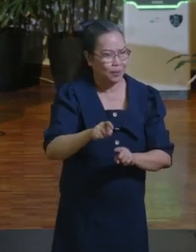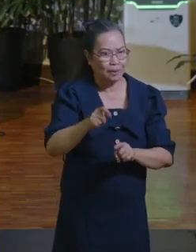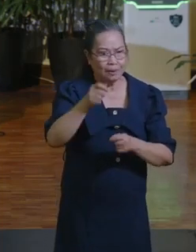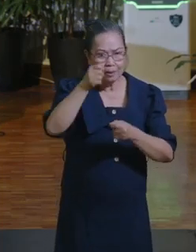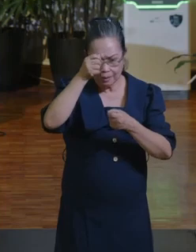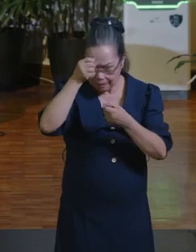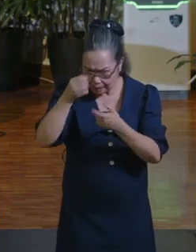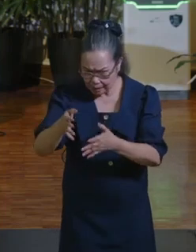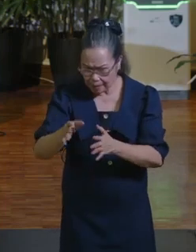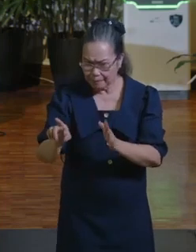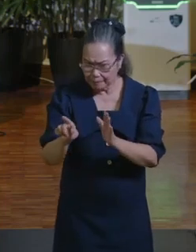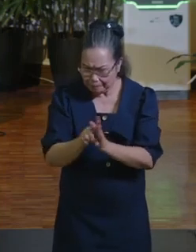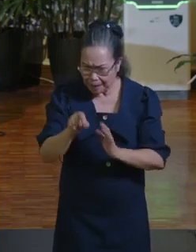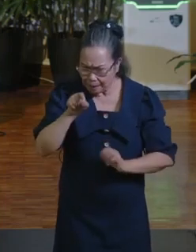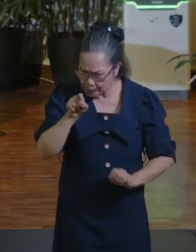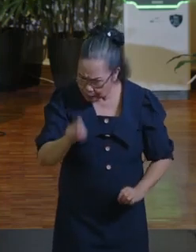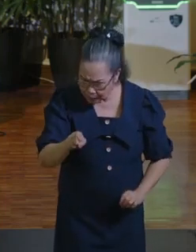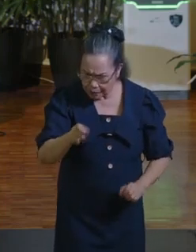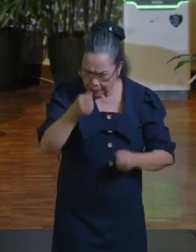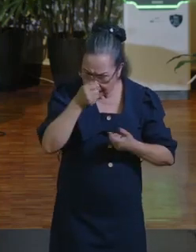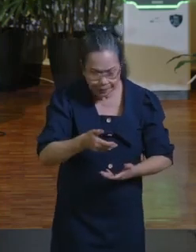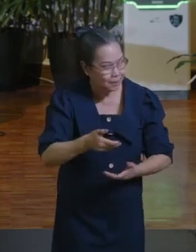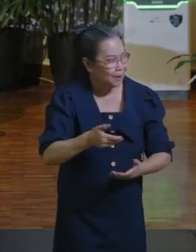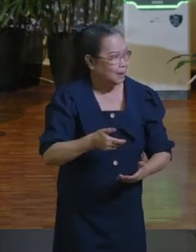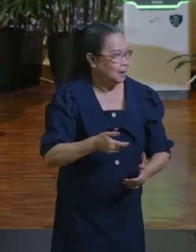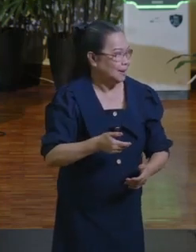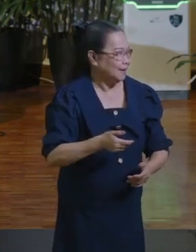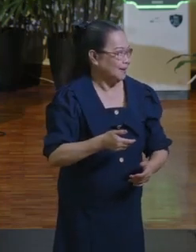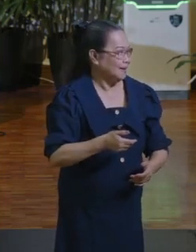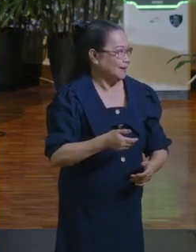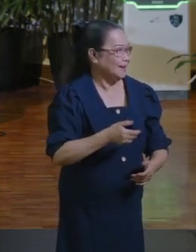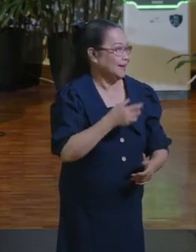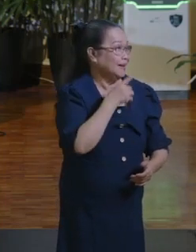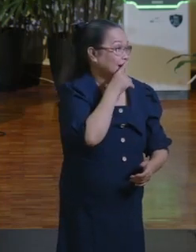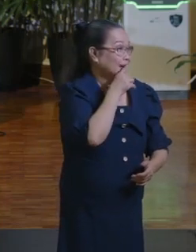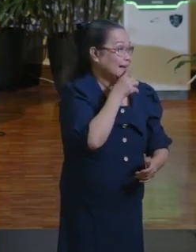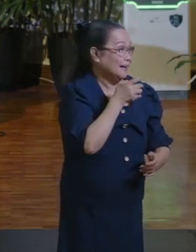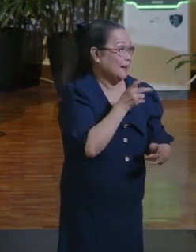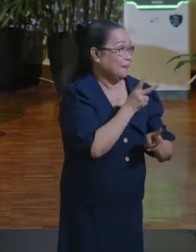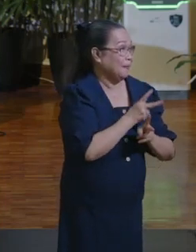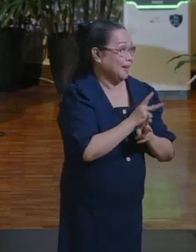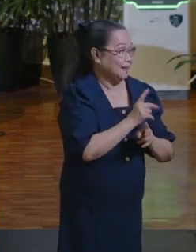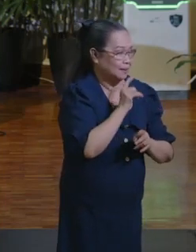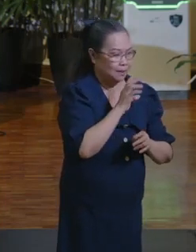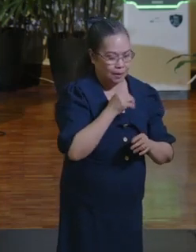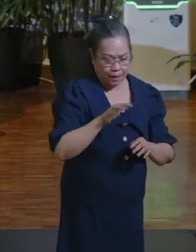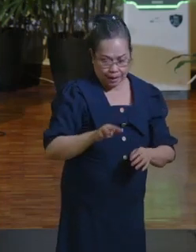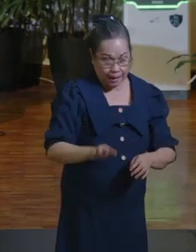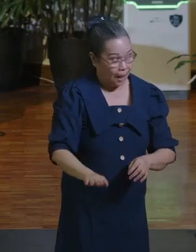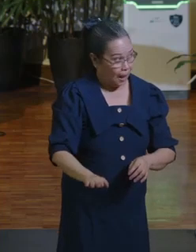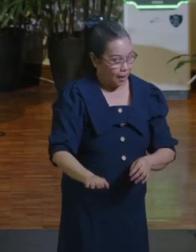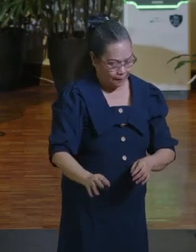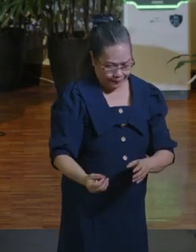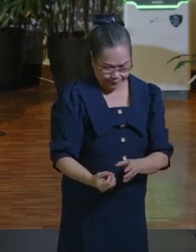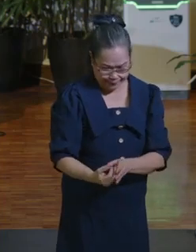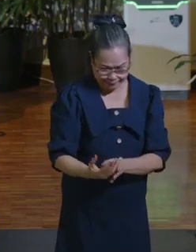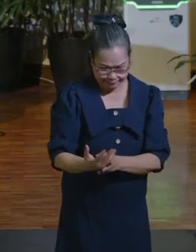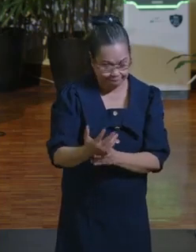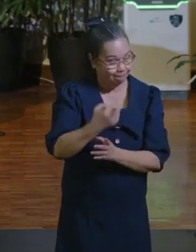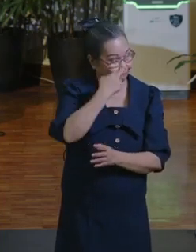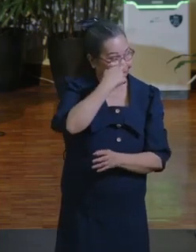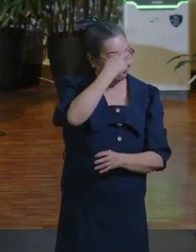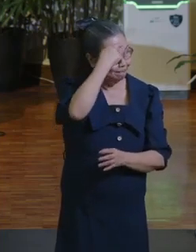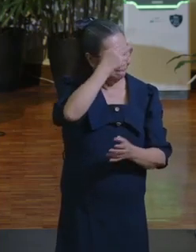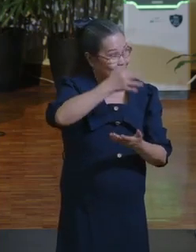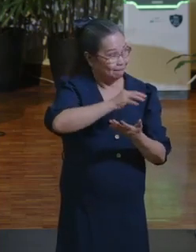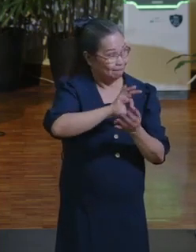mga alituntunin na dapat sundin ng bata habang siya'y lumalaki. Yung bata habang siya'y lumalaki sa isang Roman family